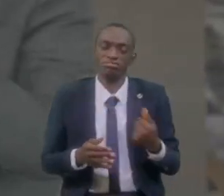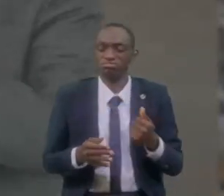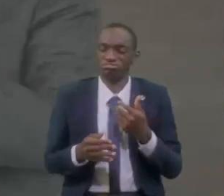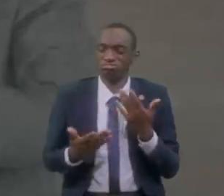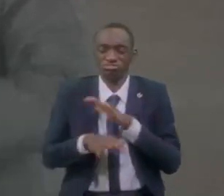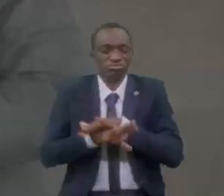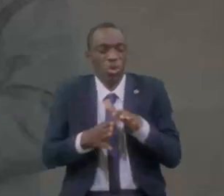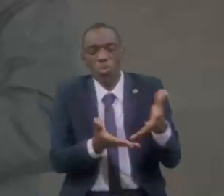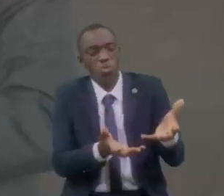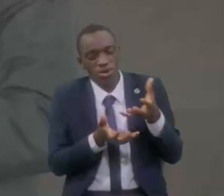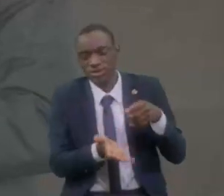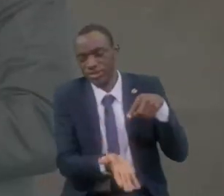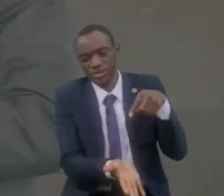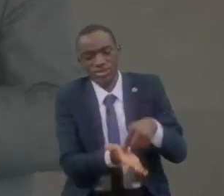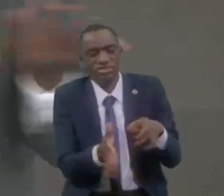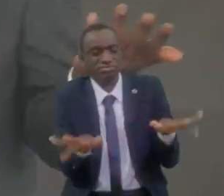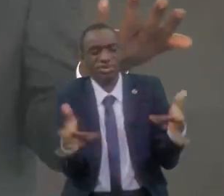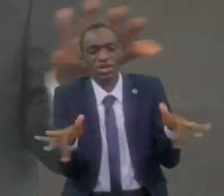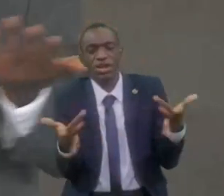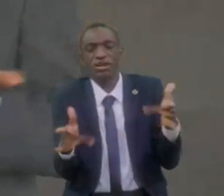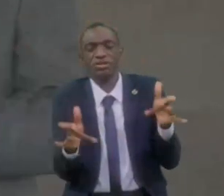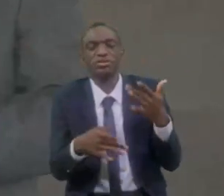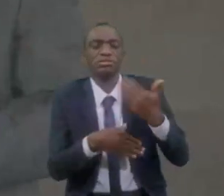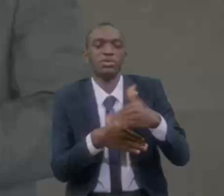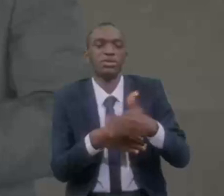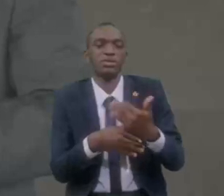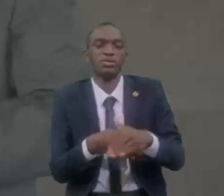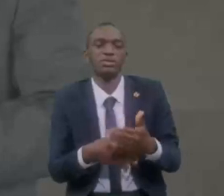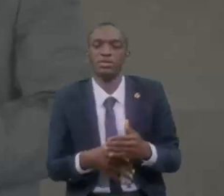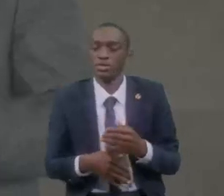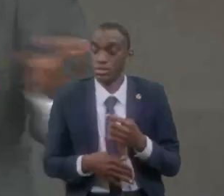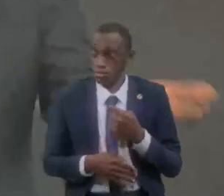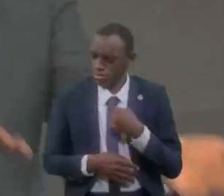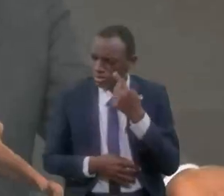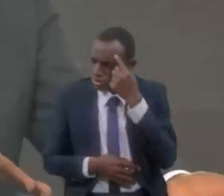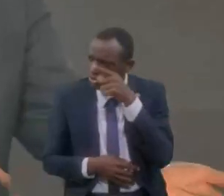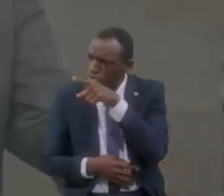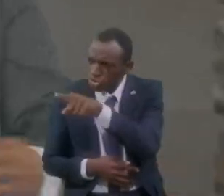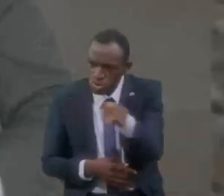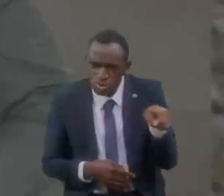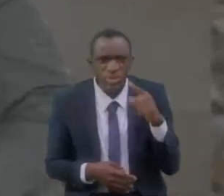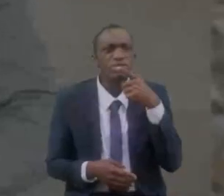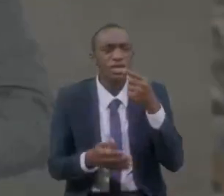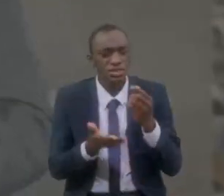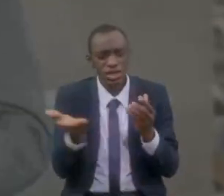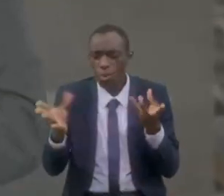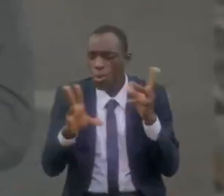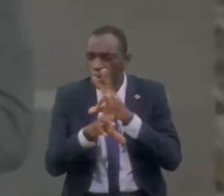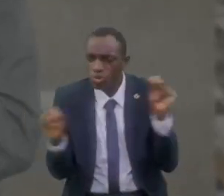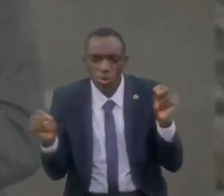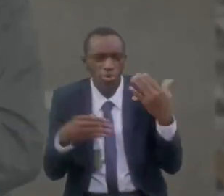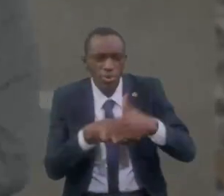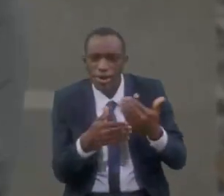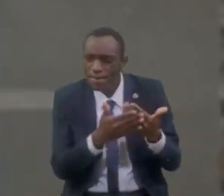Notre âme est dégoûtée de cette misérable nourriture. Je pensais qu'il n'y avait pas de pain. Maintenant, vous parlez